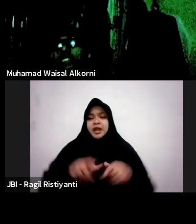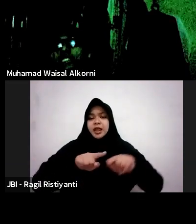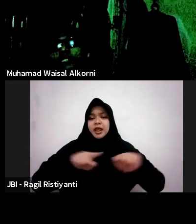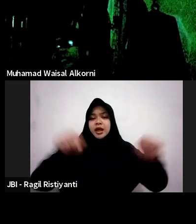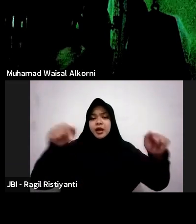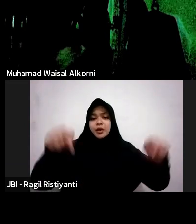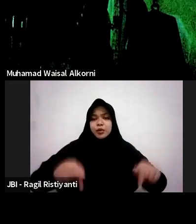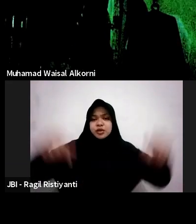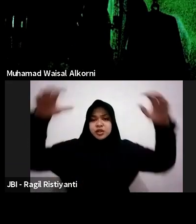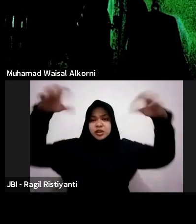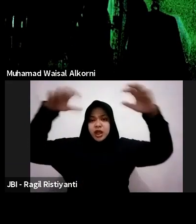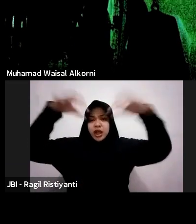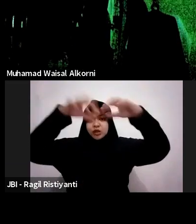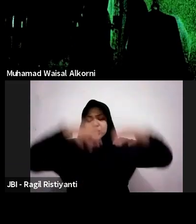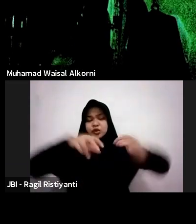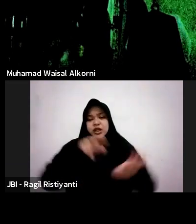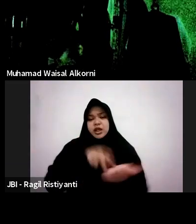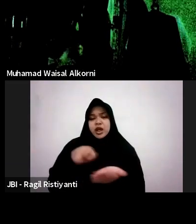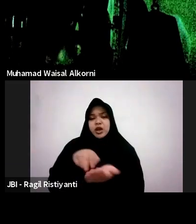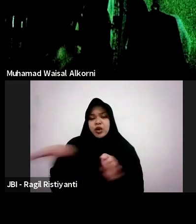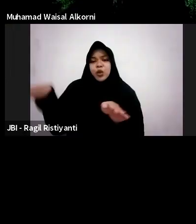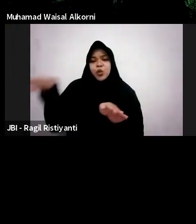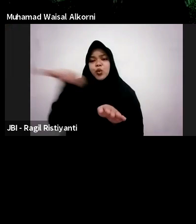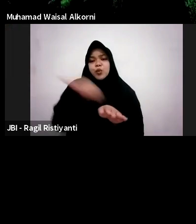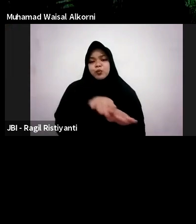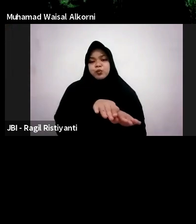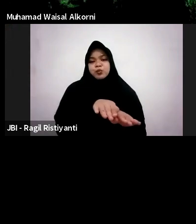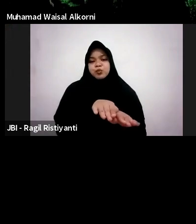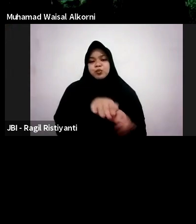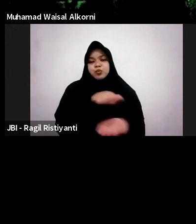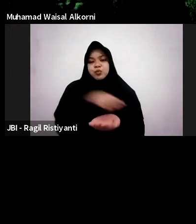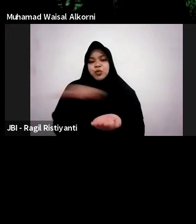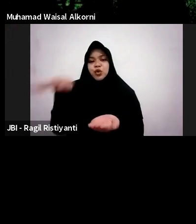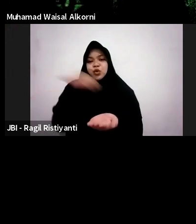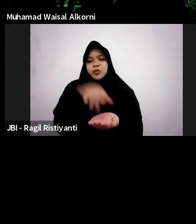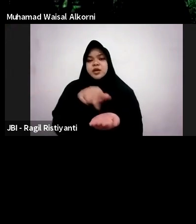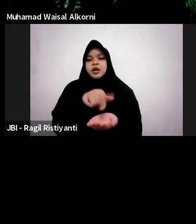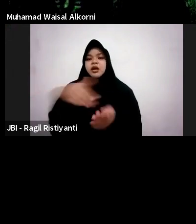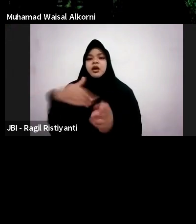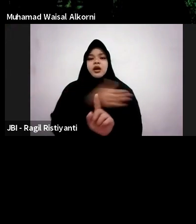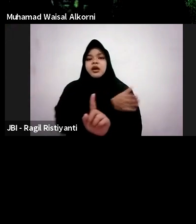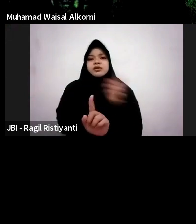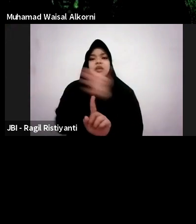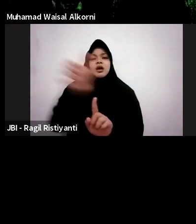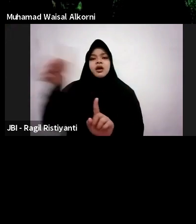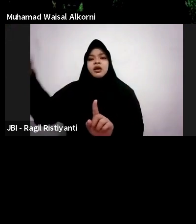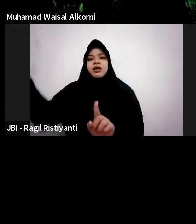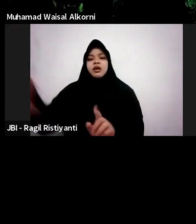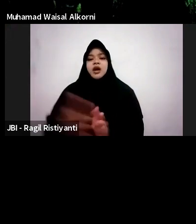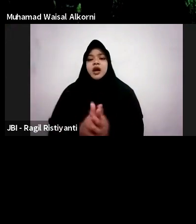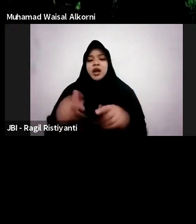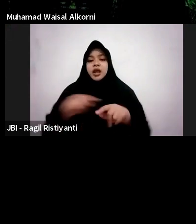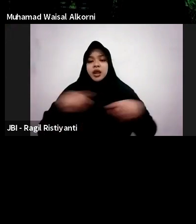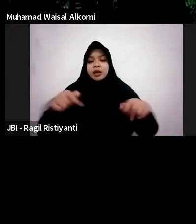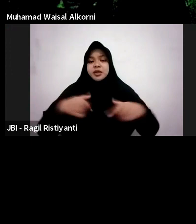salju sehingga dividing bloknya tertutup dan saya nyasar ke mentemen tetapi Ketika saya as